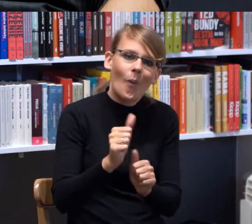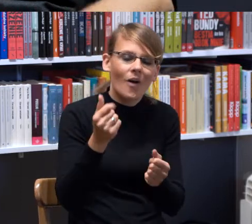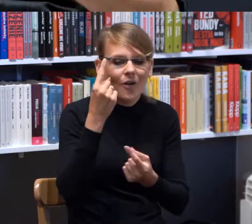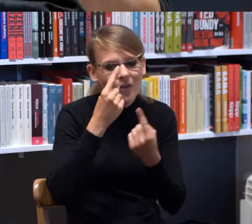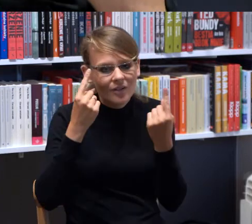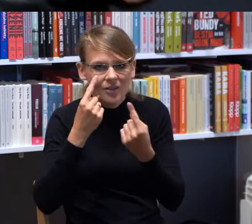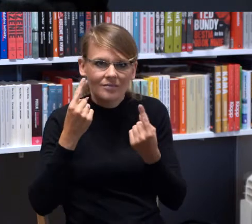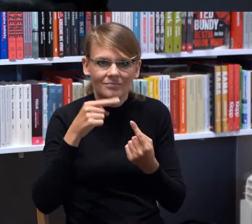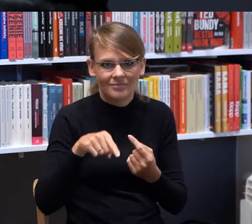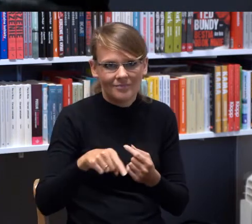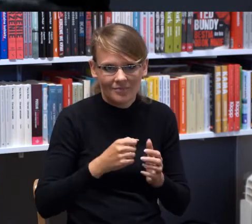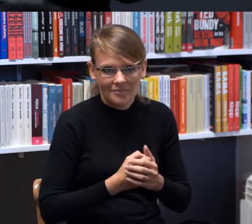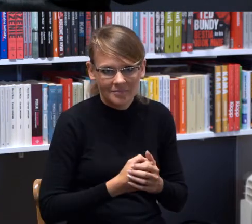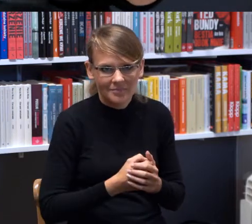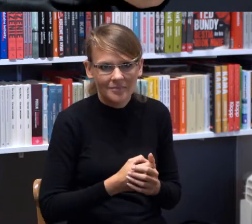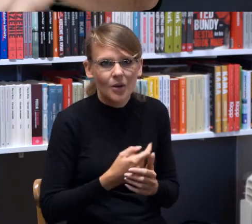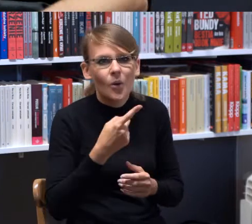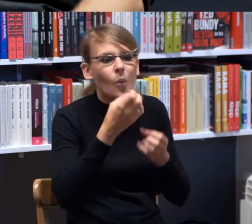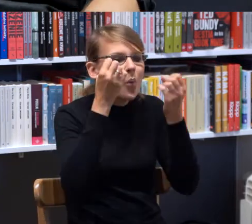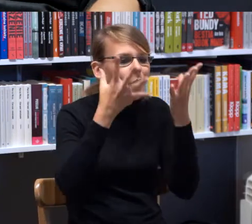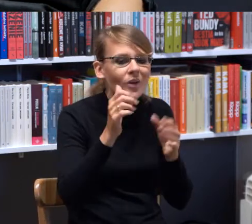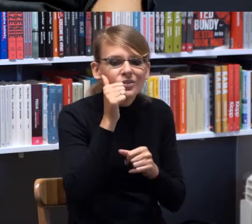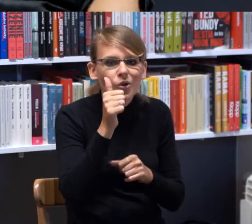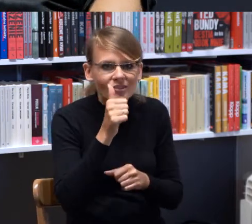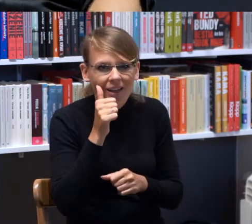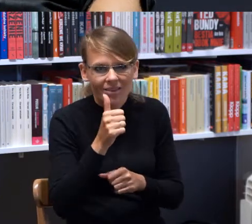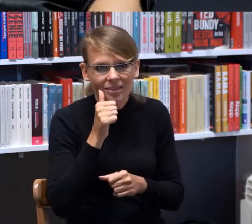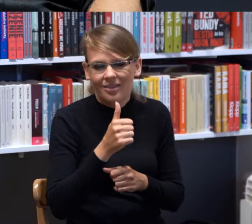uznieślanie, nie, czy nawet w takiej w kulturze codziennej, nie? Takie